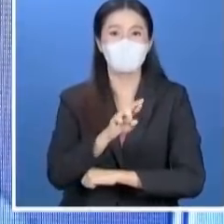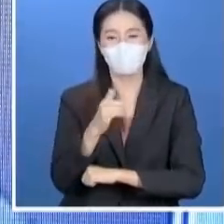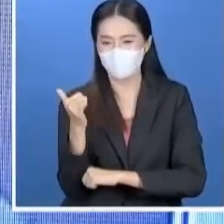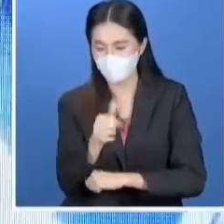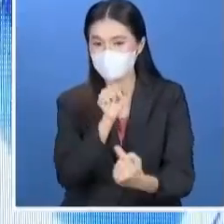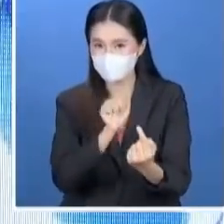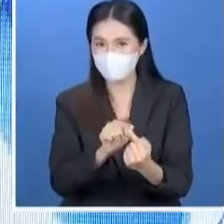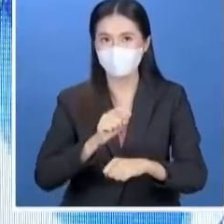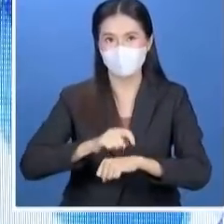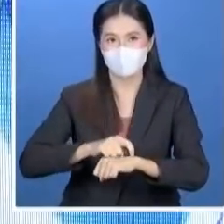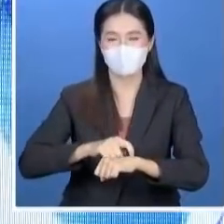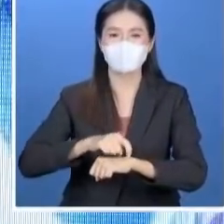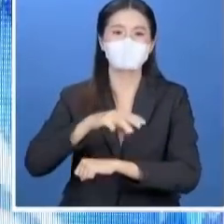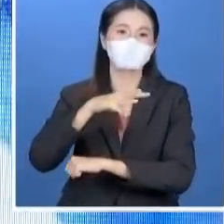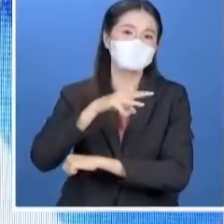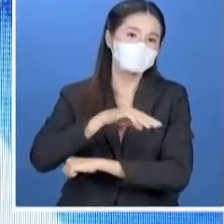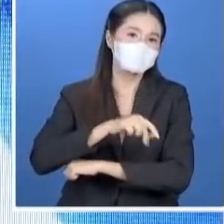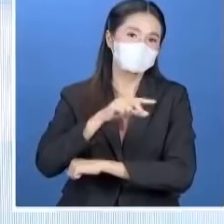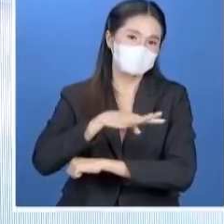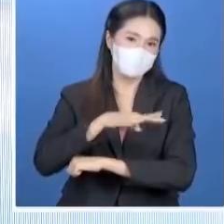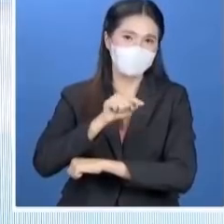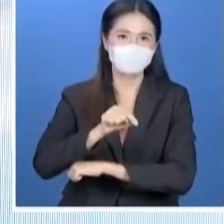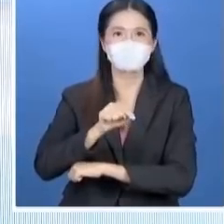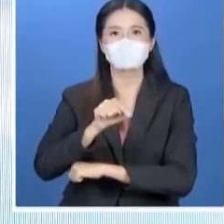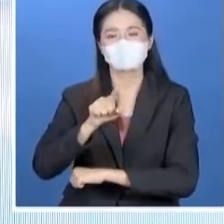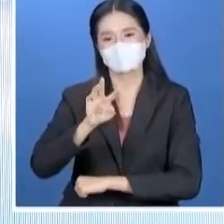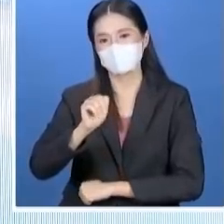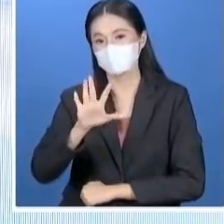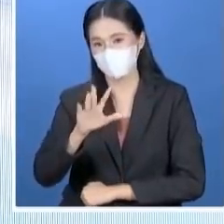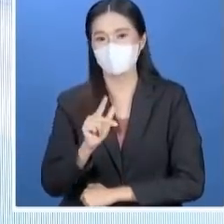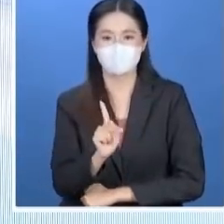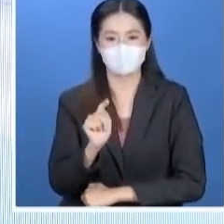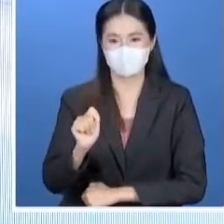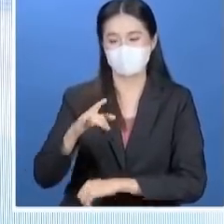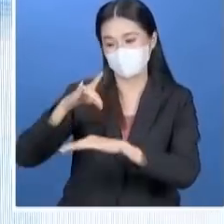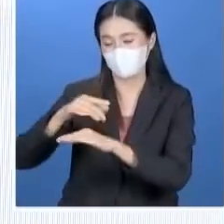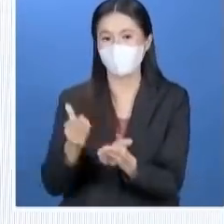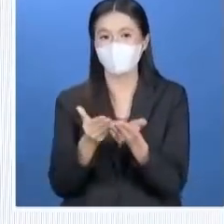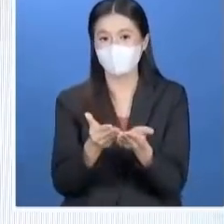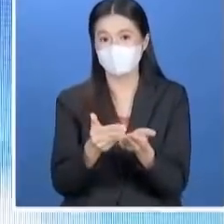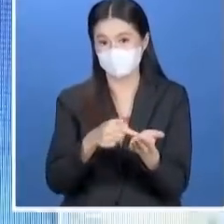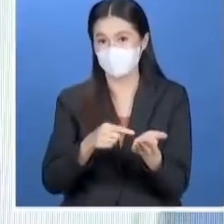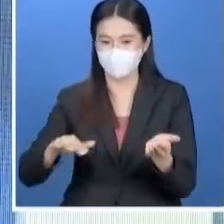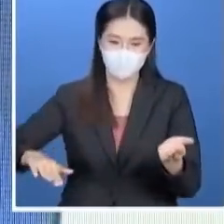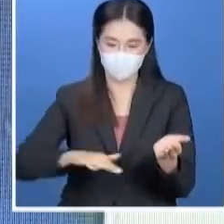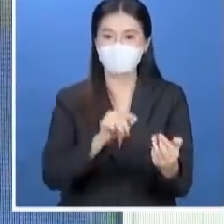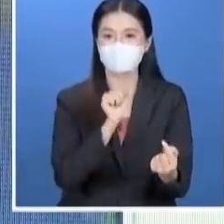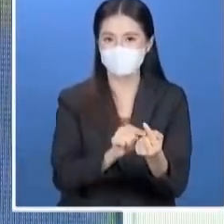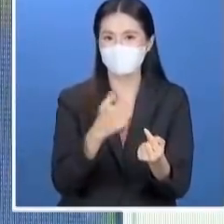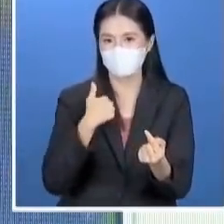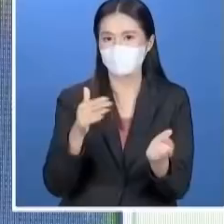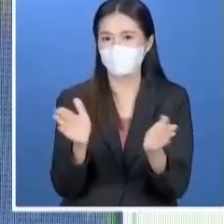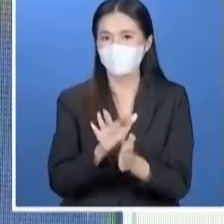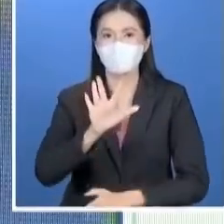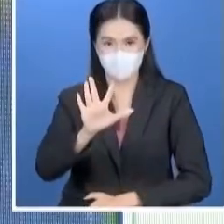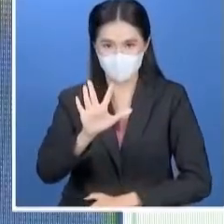ากนั้นเวลา 16:45 กติกและคุณแตงโมได้เดินทางมาถึงอู่เรือซึ่งตอนนี้ในอู่เรือมีสมาชิกมา